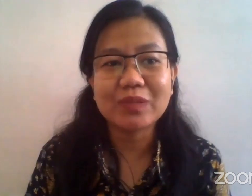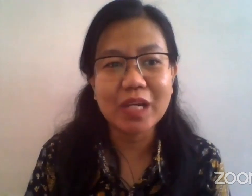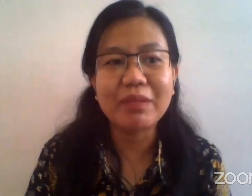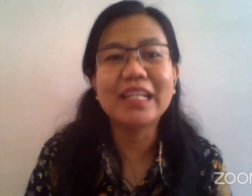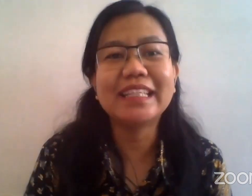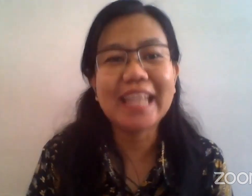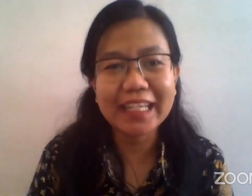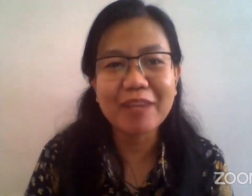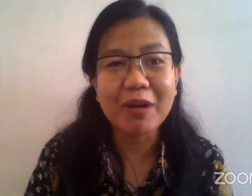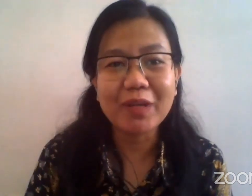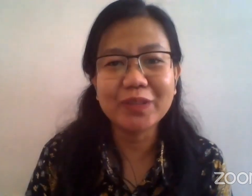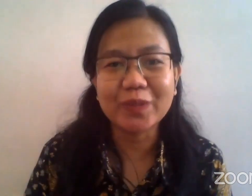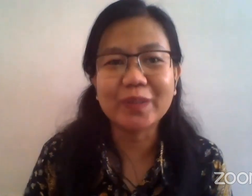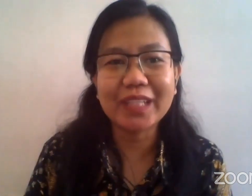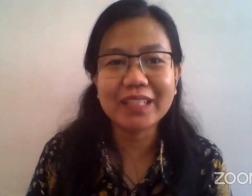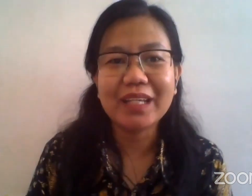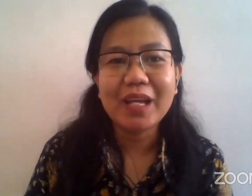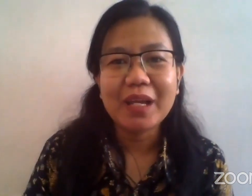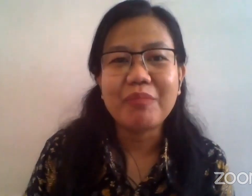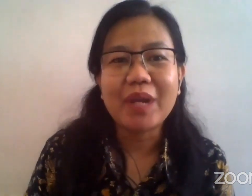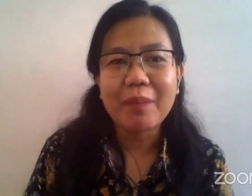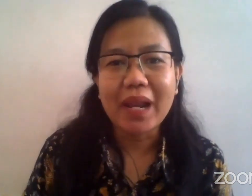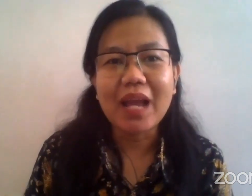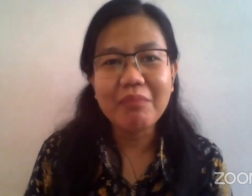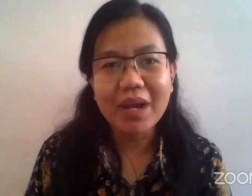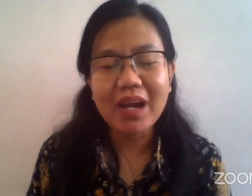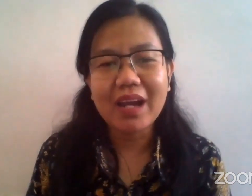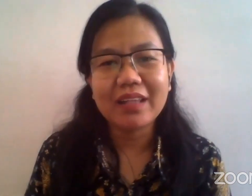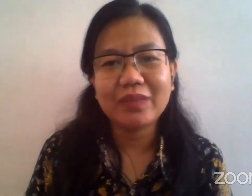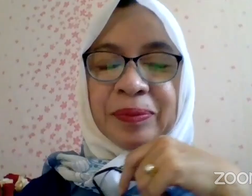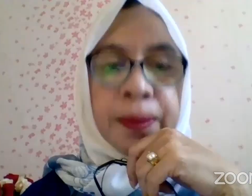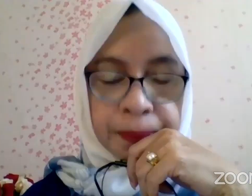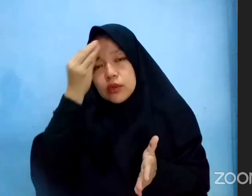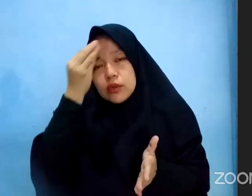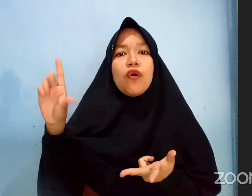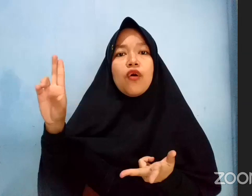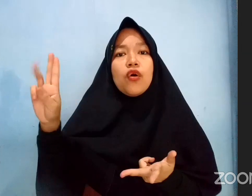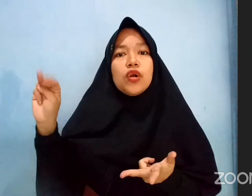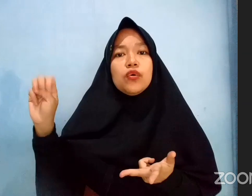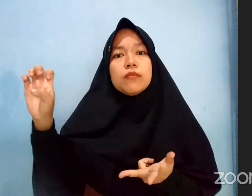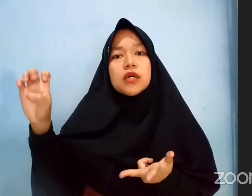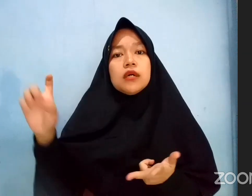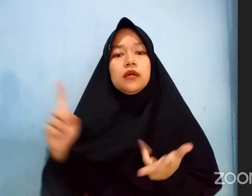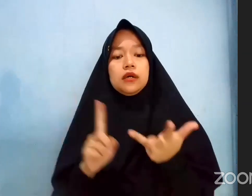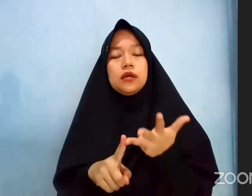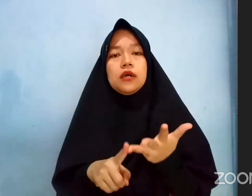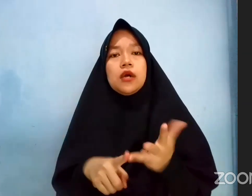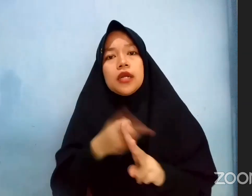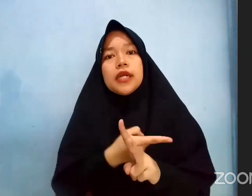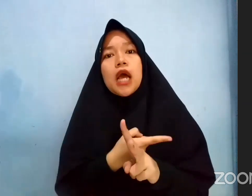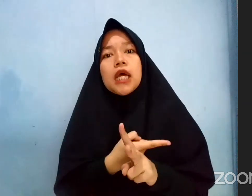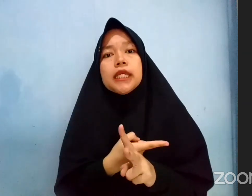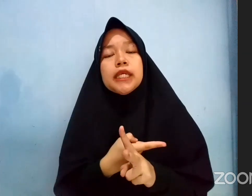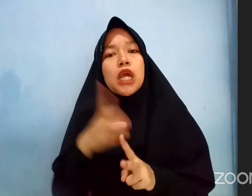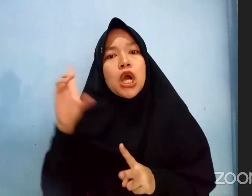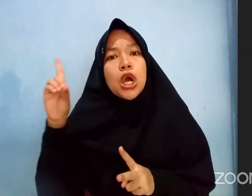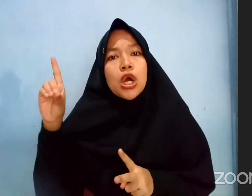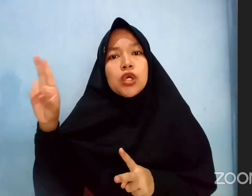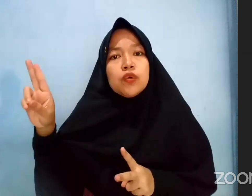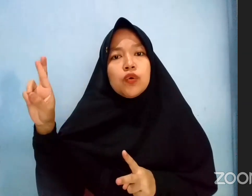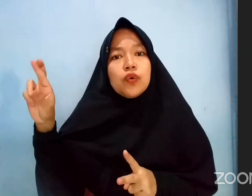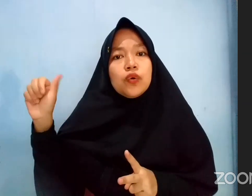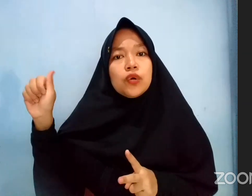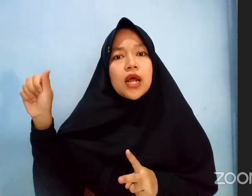standarnya sudah penelitiannya bahwa cocoknya Berapa lama dia seperti apa itu memang sudah ada ya Bu ya betul-betul